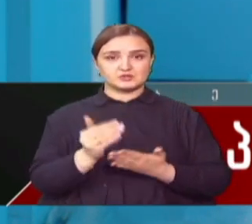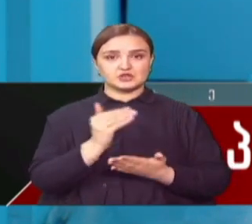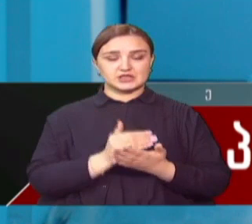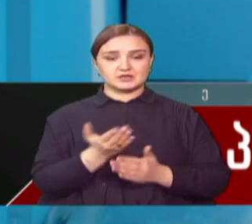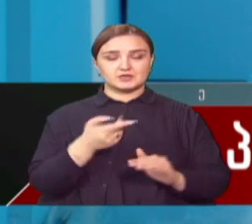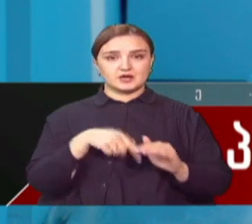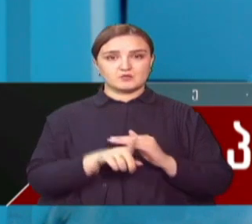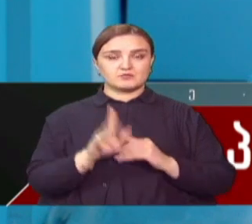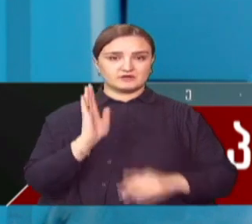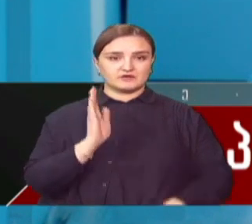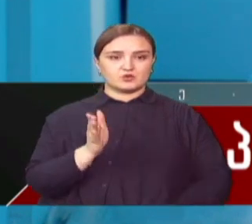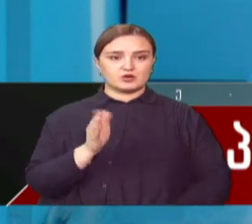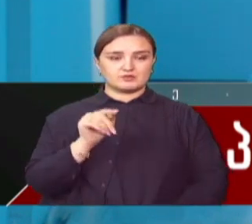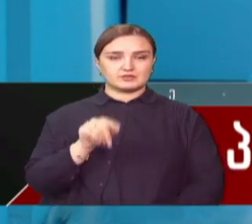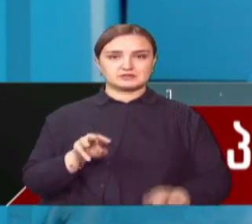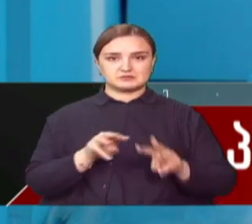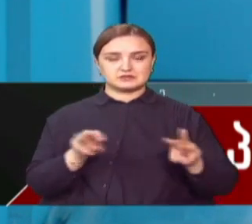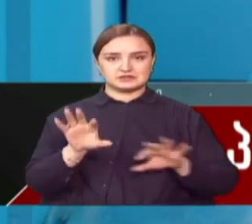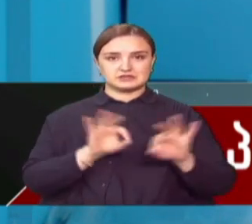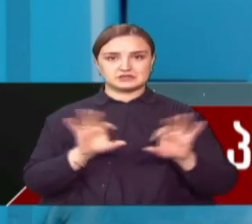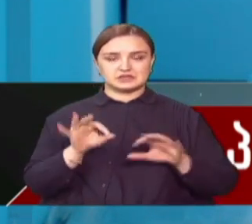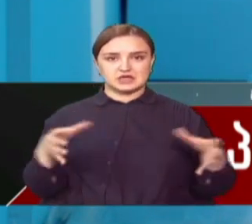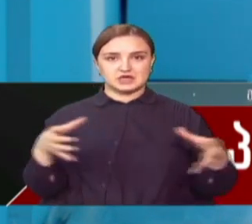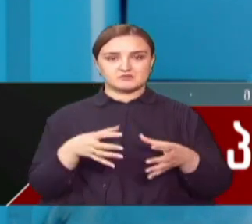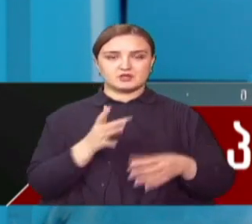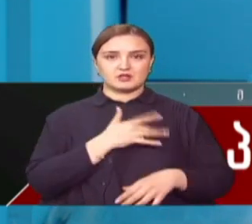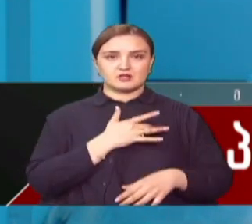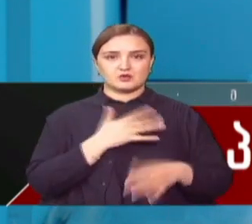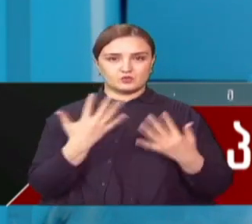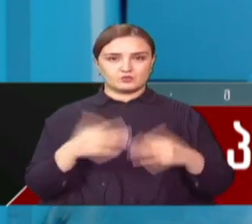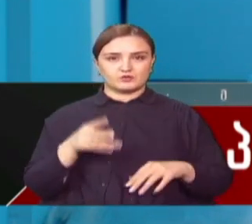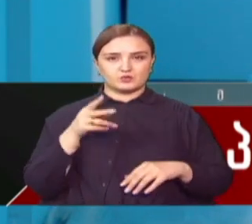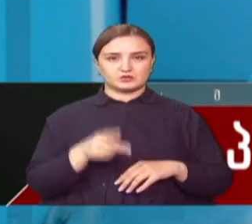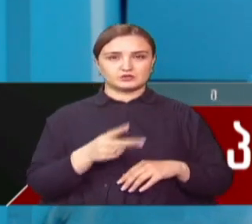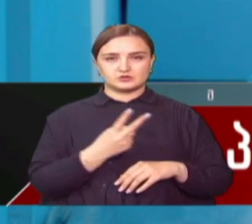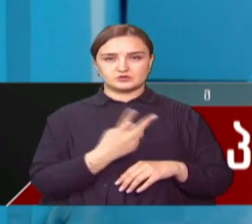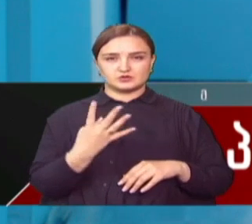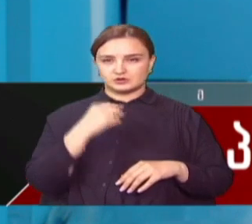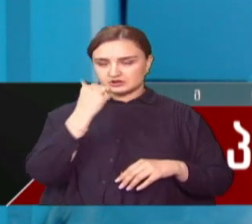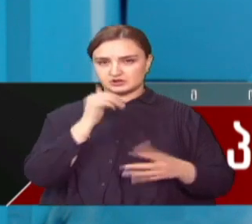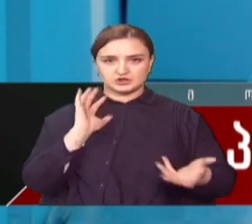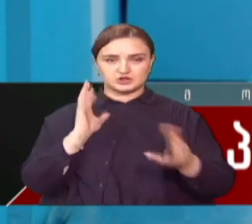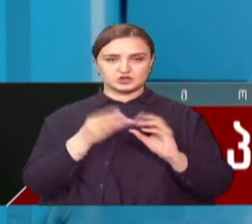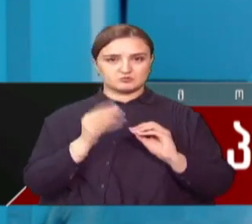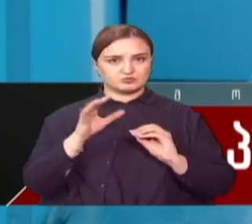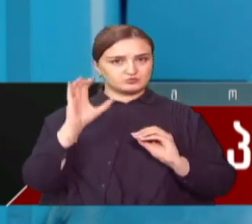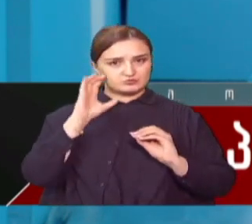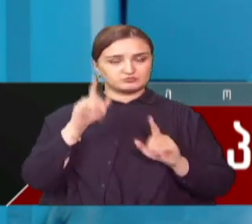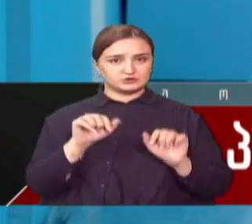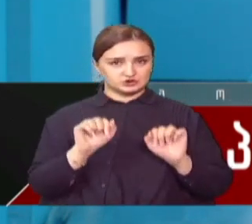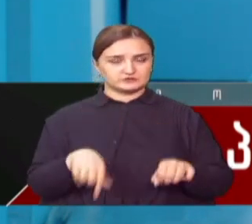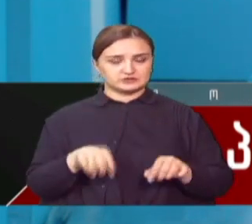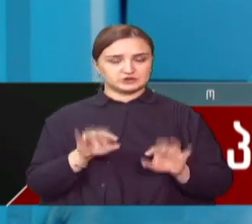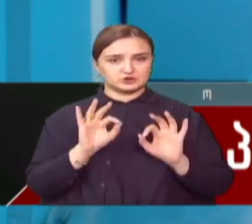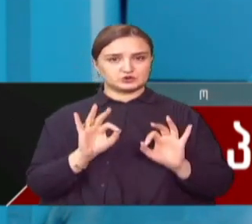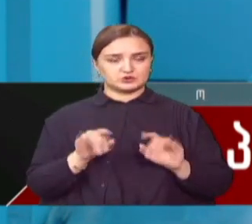შედეგებიდან გამომდინარე გვეყოლება ის მინისტრთა კაბინეტი, რომლისგანაც სავარაუდოდ უკვე 2024 წლის შეჯამებას მოვისმენთ და შეგვიძლია